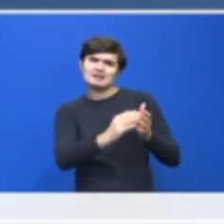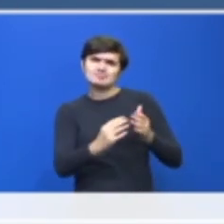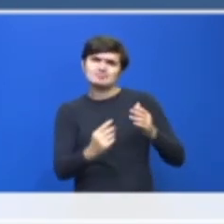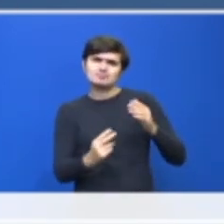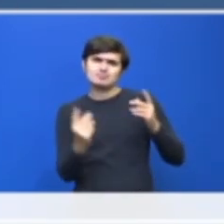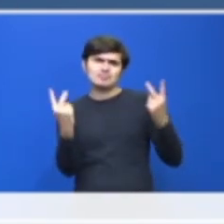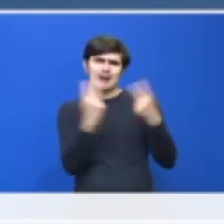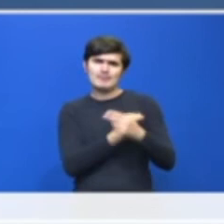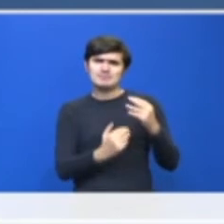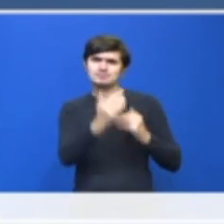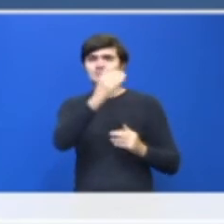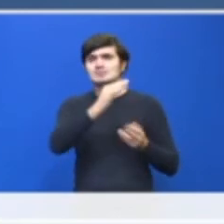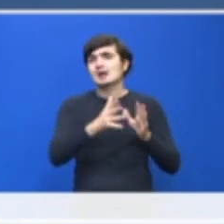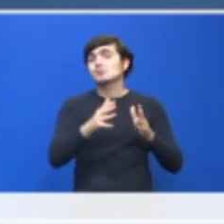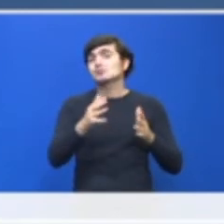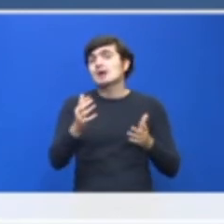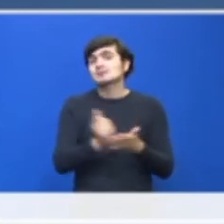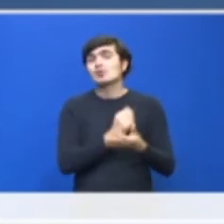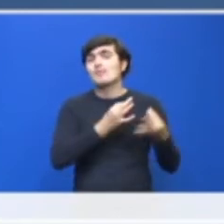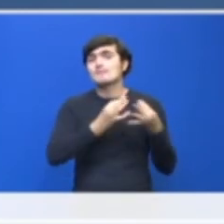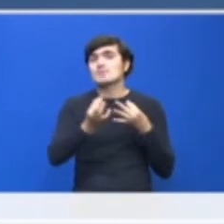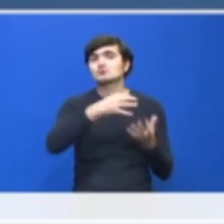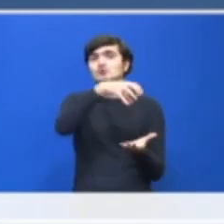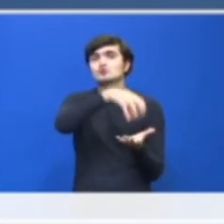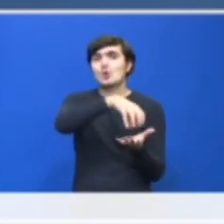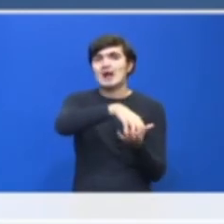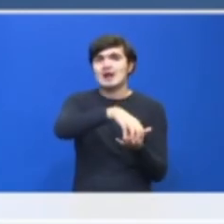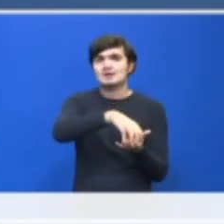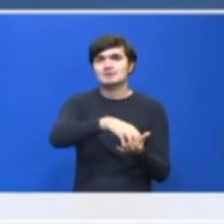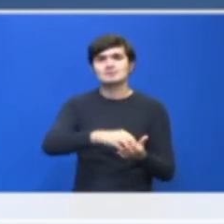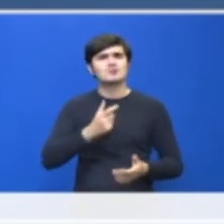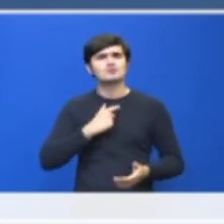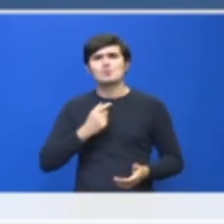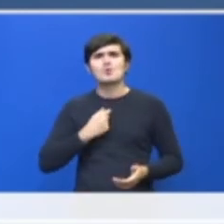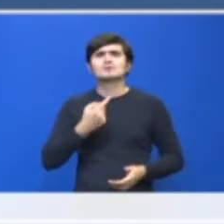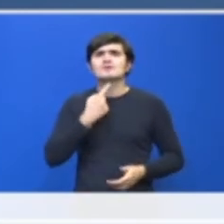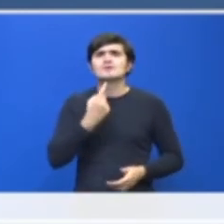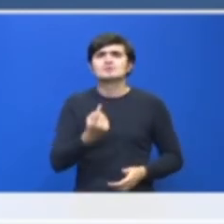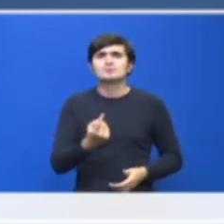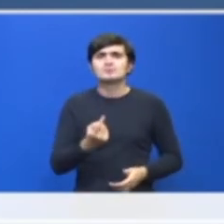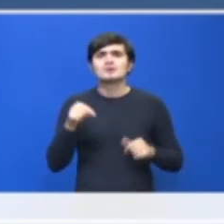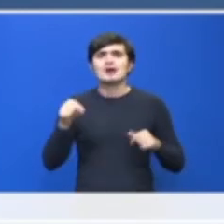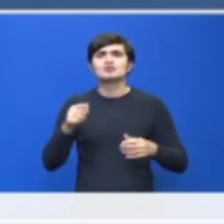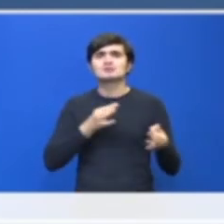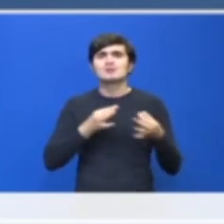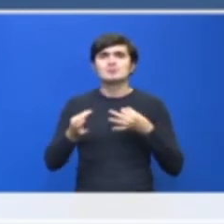rapidă, să se ia anumite măsuri locale sau zonale, dar nu pot să vă spun că